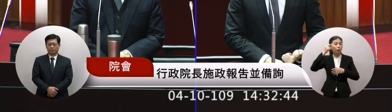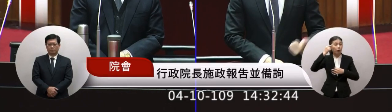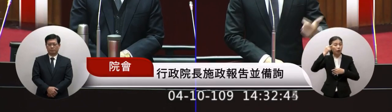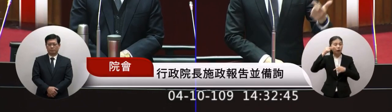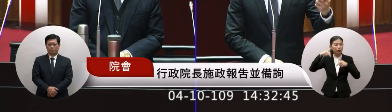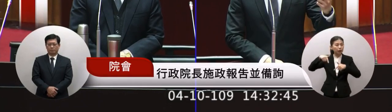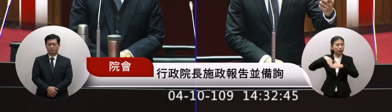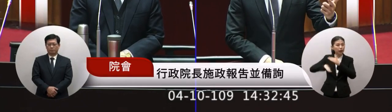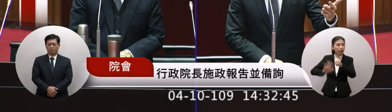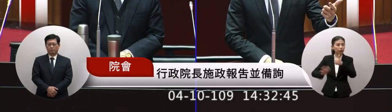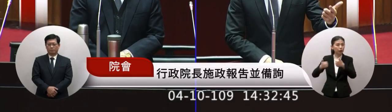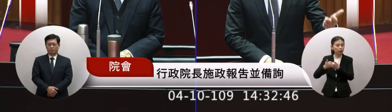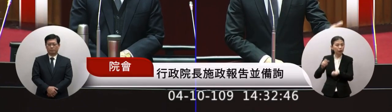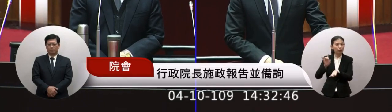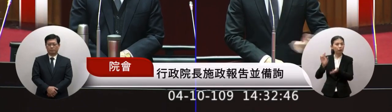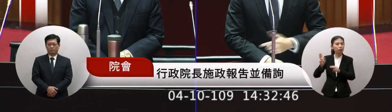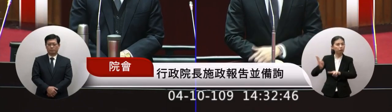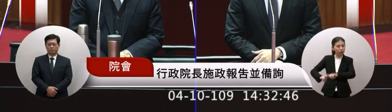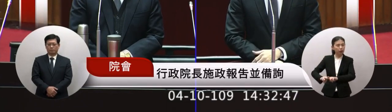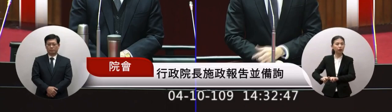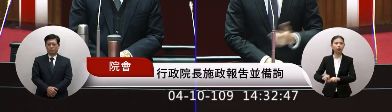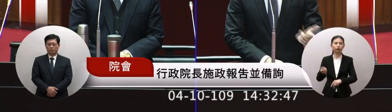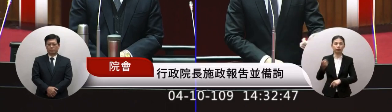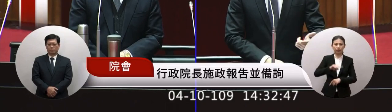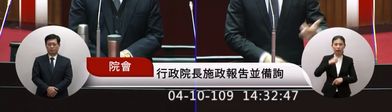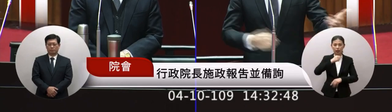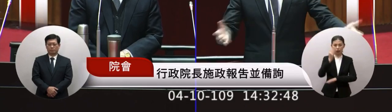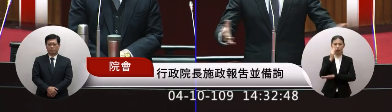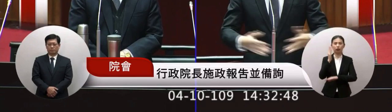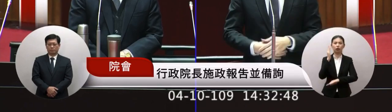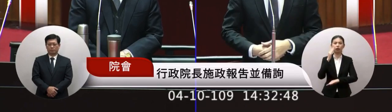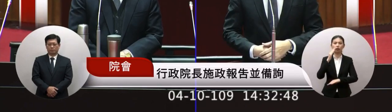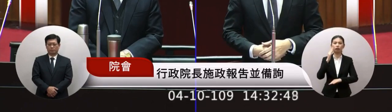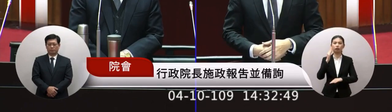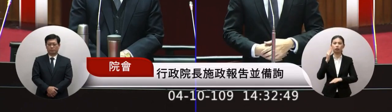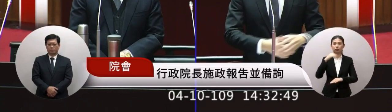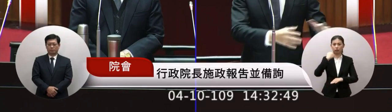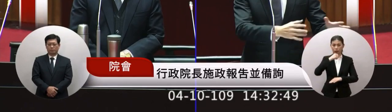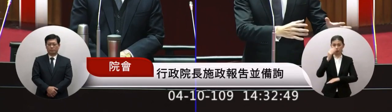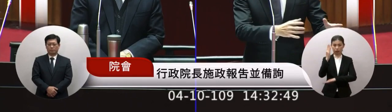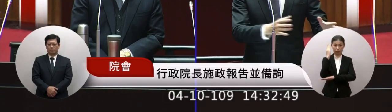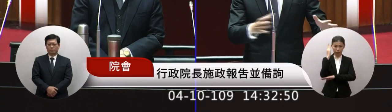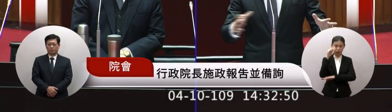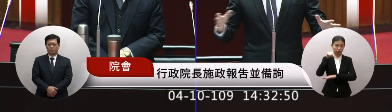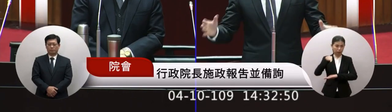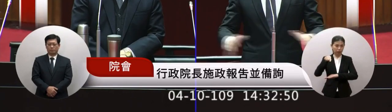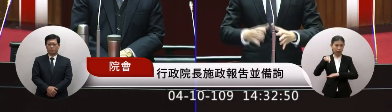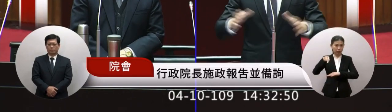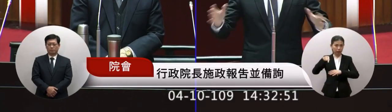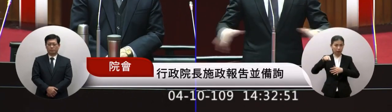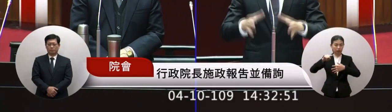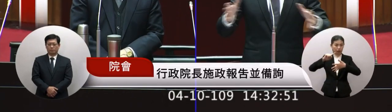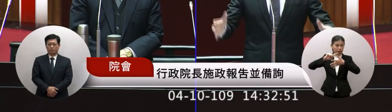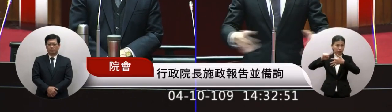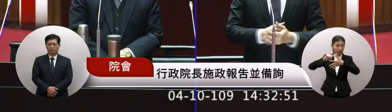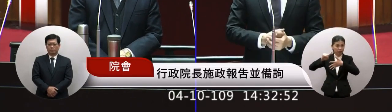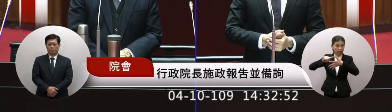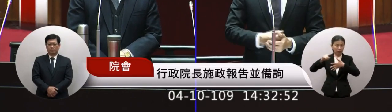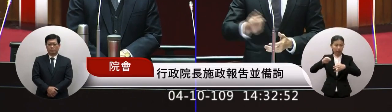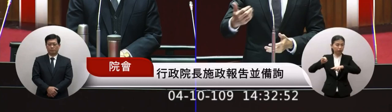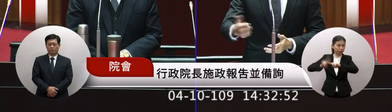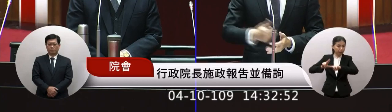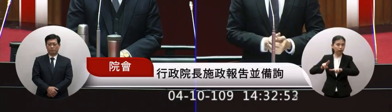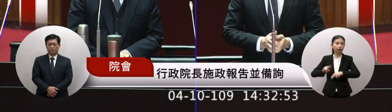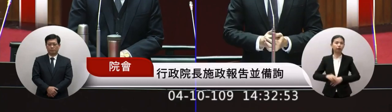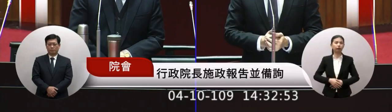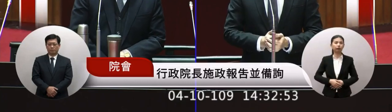吼。顶一届的时阵，这个台湾省政府的预算归零，等于都无省政府啊。所以讲，其实这唔是讲干那，阮伫咧遮质询